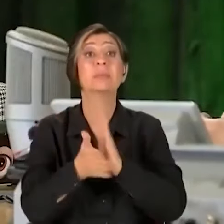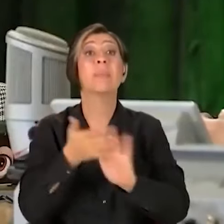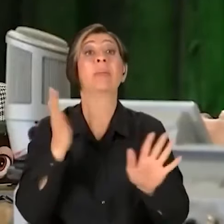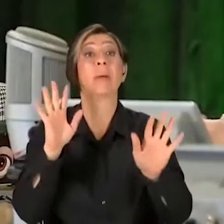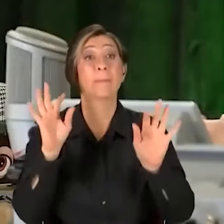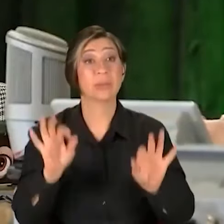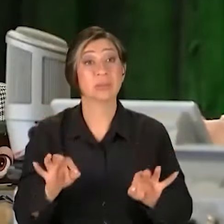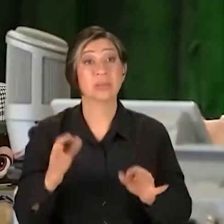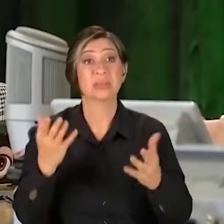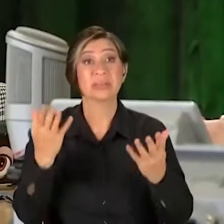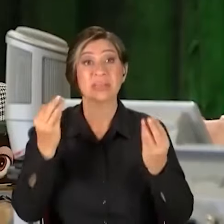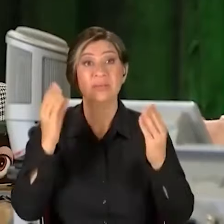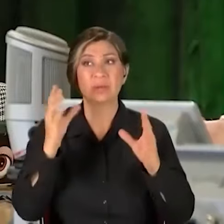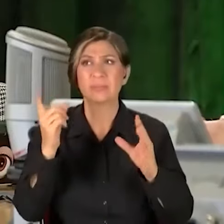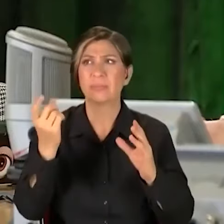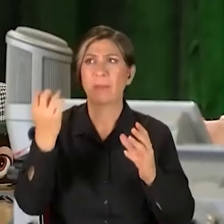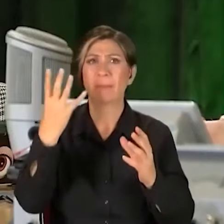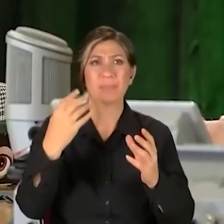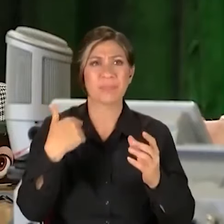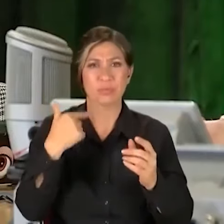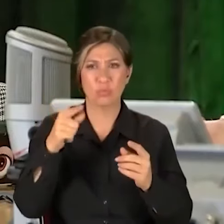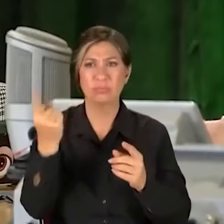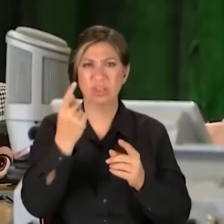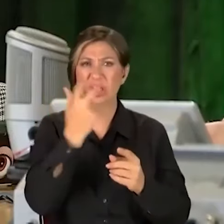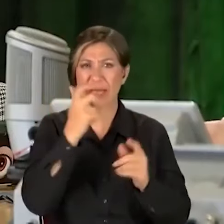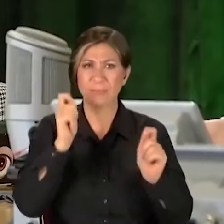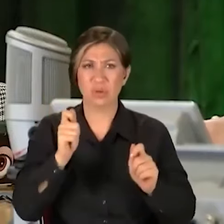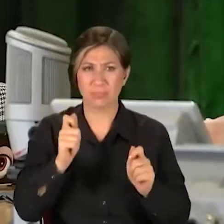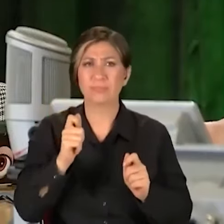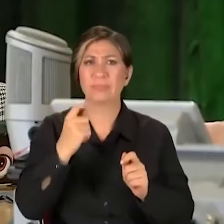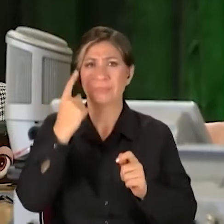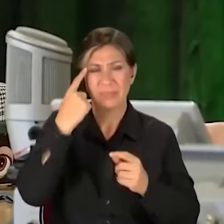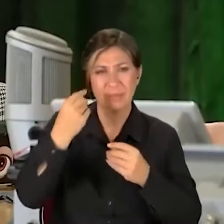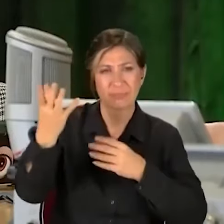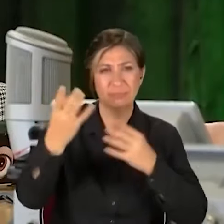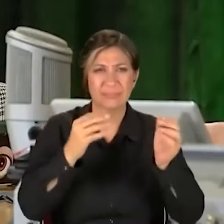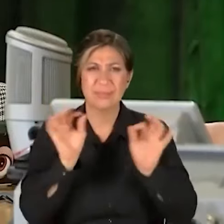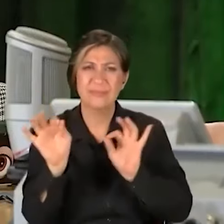hale gelmişti. Zaten daha önce de sinyallerini vermiştim. Yani bu tarz bir şarkı yapacağım.